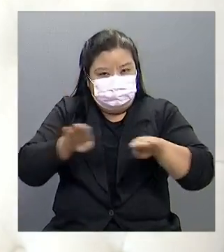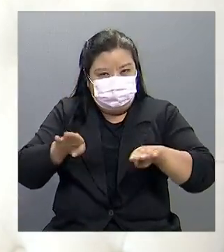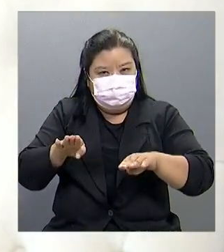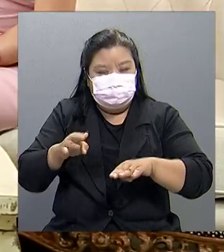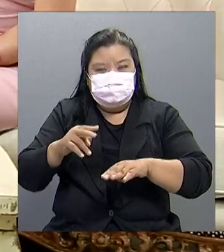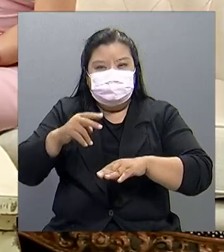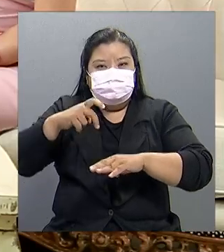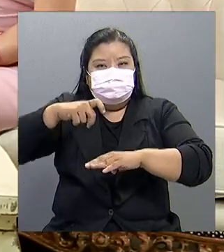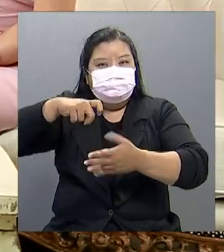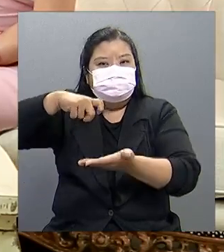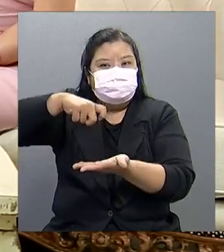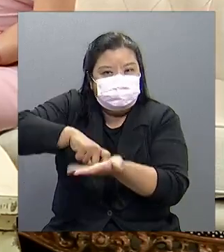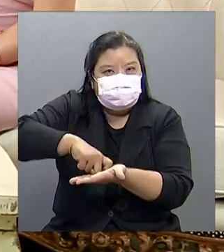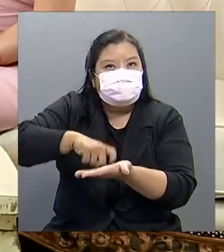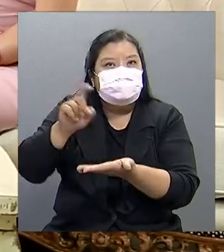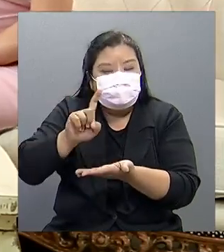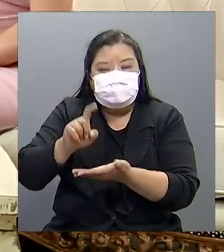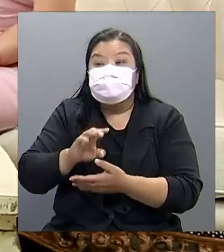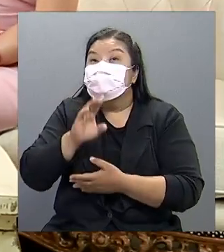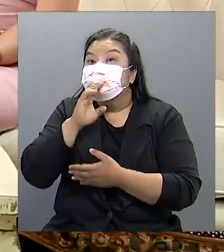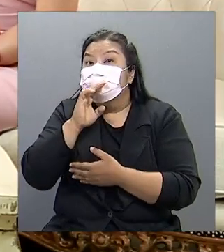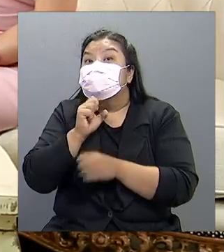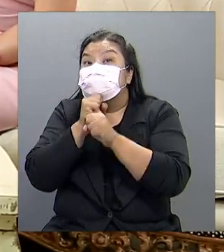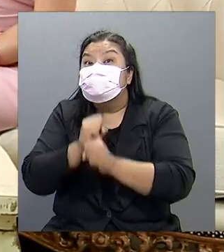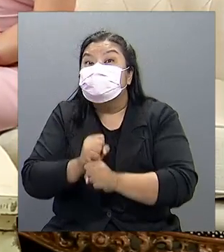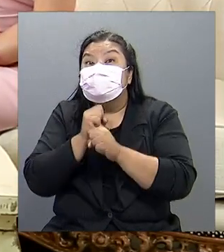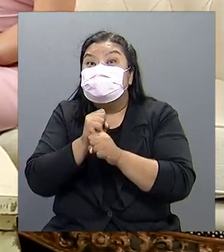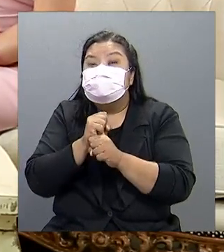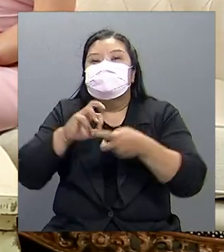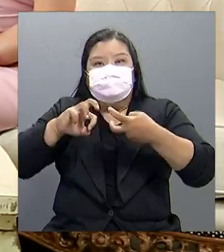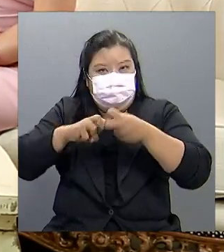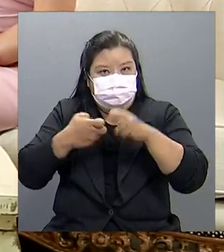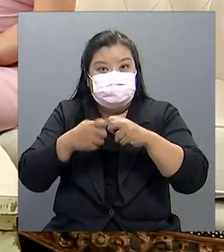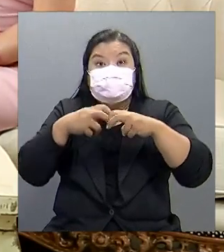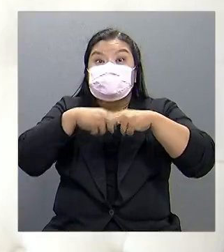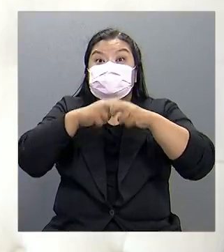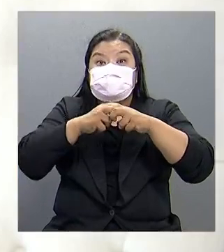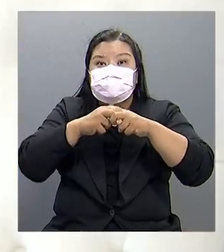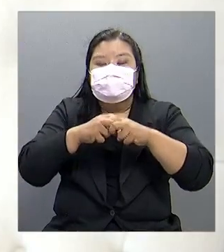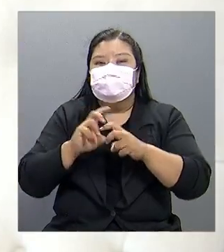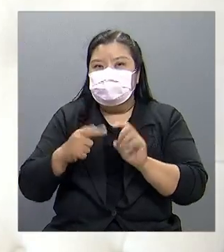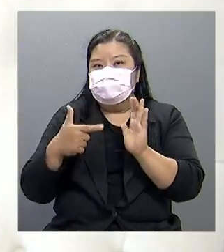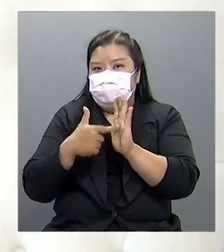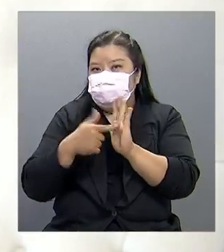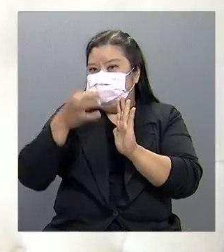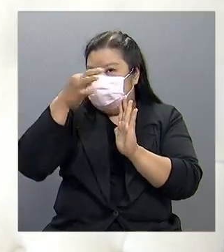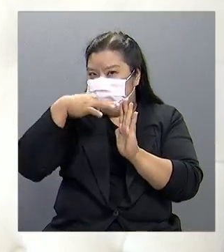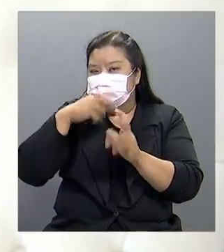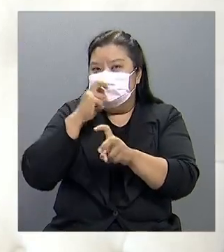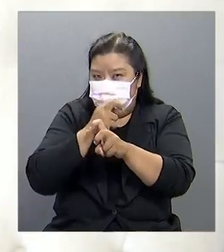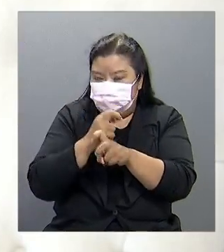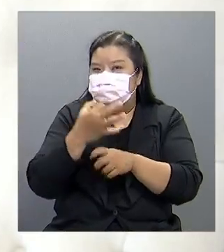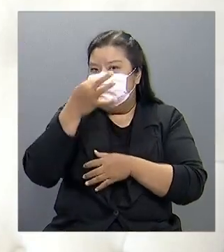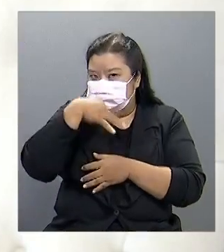งอายุที่มีภาวะกระดูกบางอยู่แล้วนะคนกลุ่มนี้ก็ต้องบริโภคแคลเซียมให้เพียงพอบริโภคอาหารที่มีแคลเ